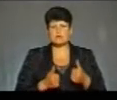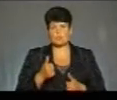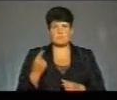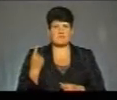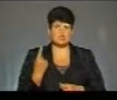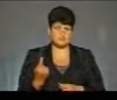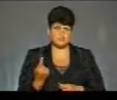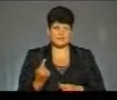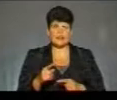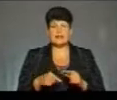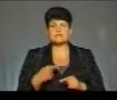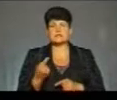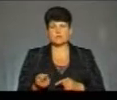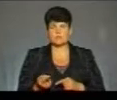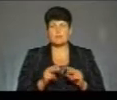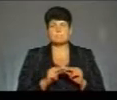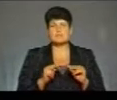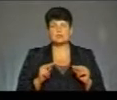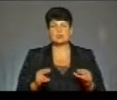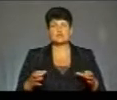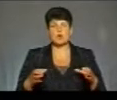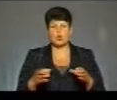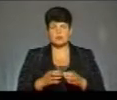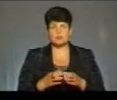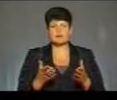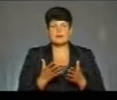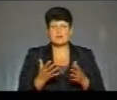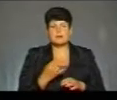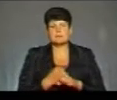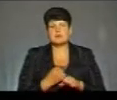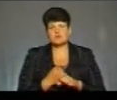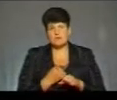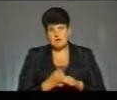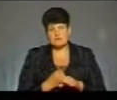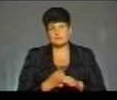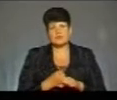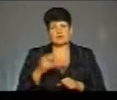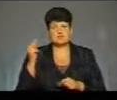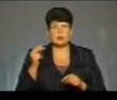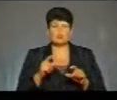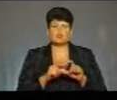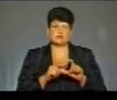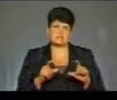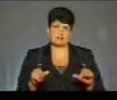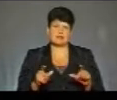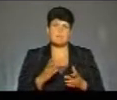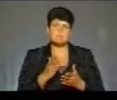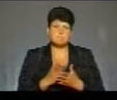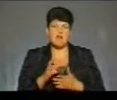перше. Наступний. Педагогічний колектив, який би працював в опорному навчальному закладі, мав